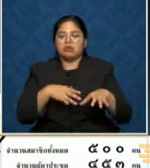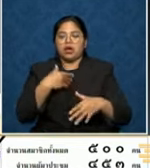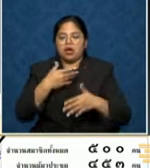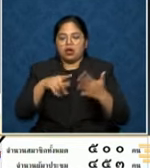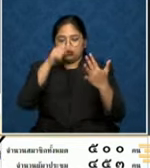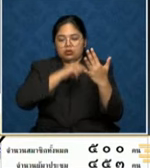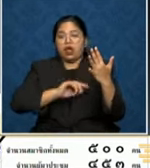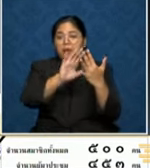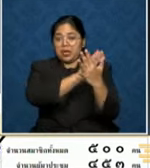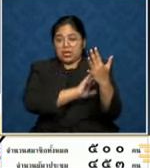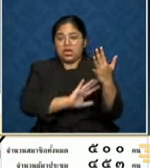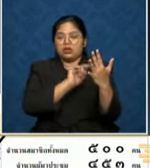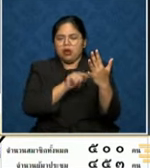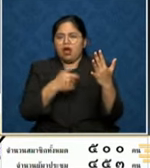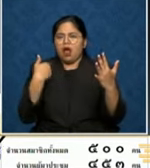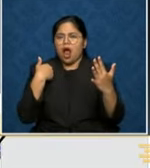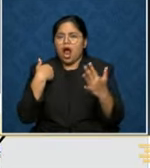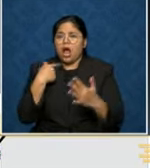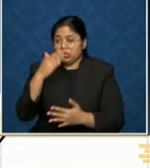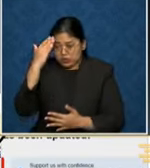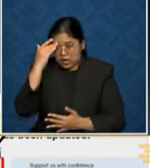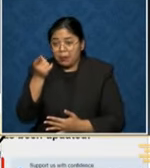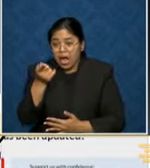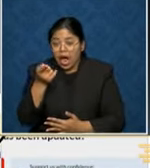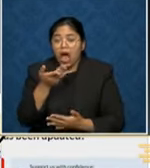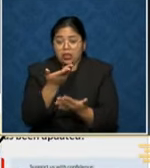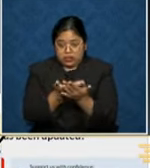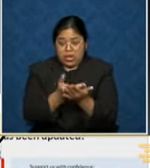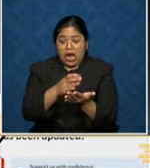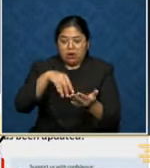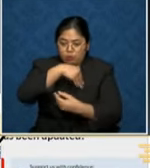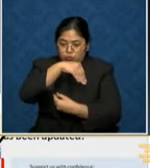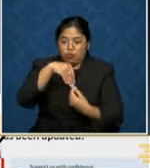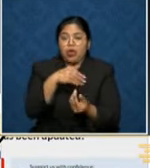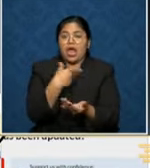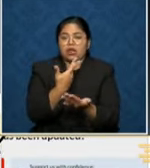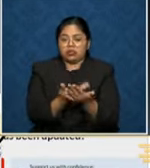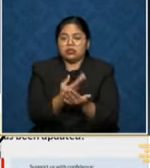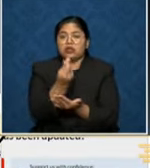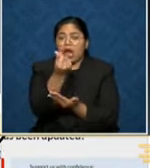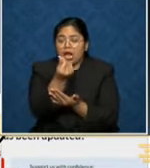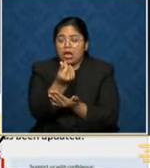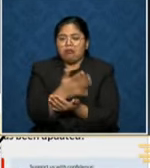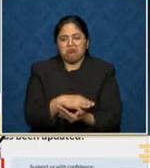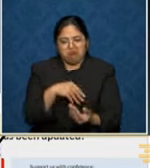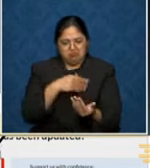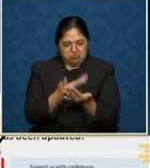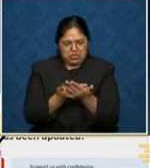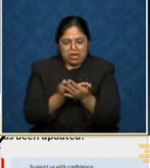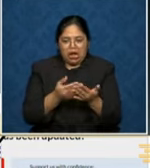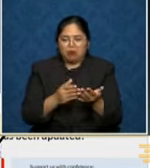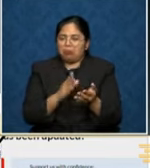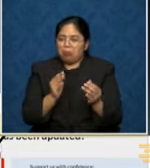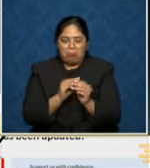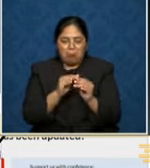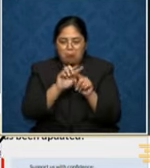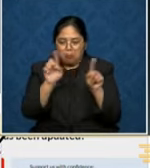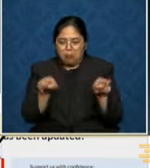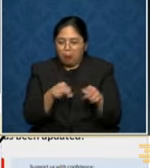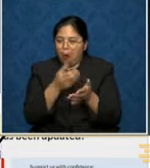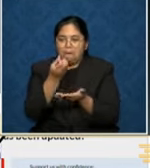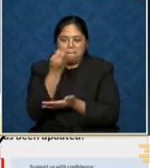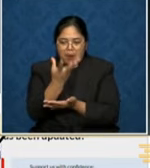งเงินอยู่เท่าไหร่วงเงินมากกว่าธนาคารบางธนาคารด้วยซ้ำไปมากกว่างบประมาณประจำปี